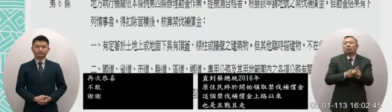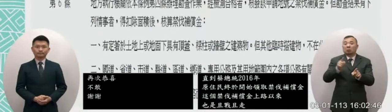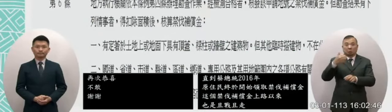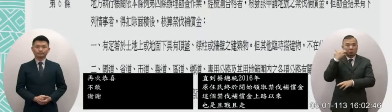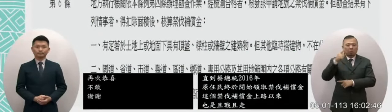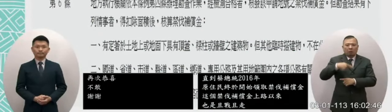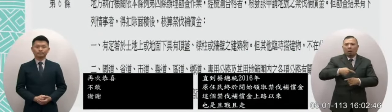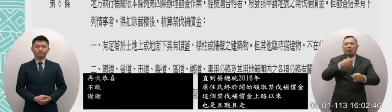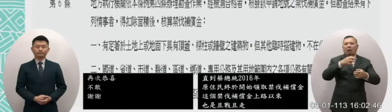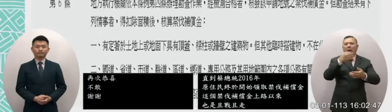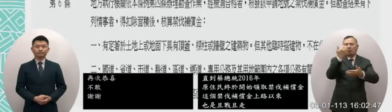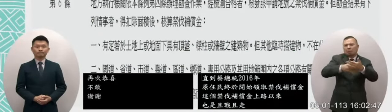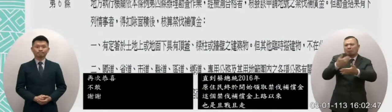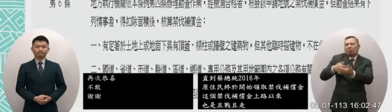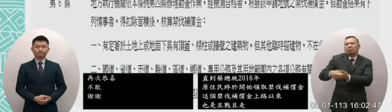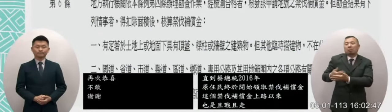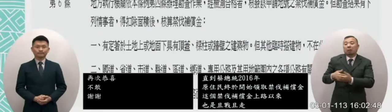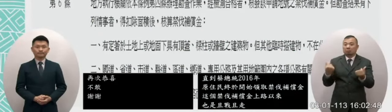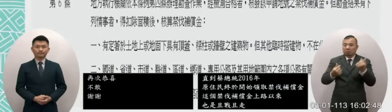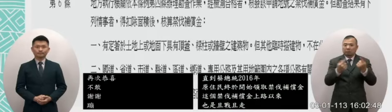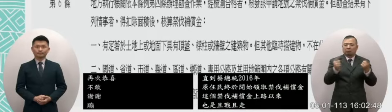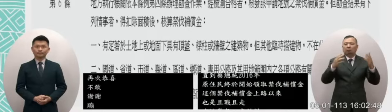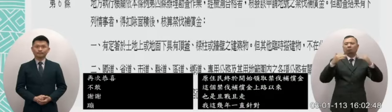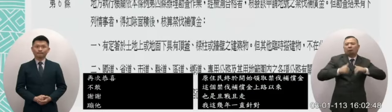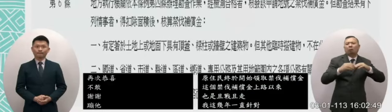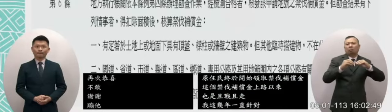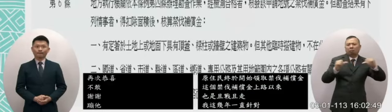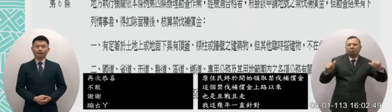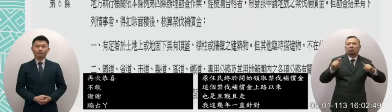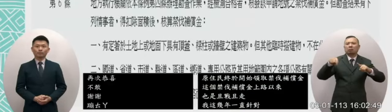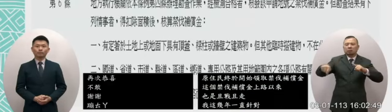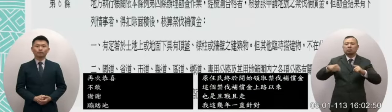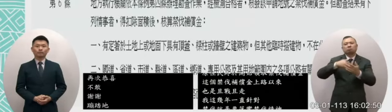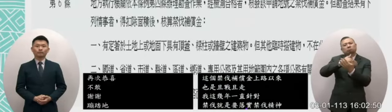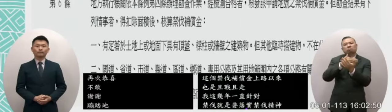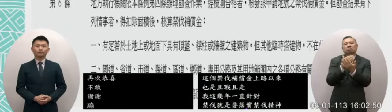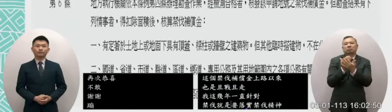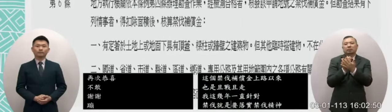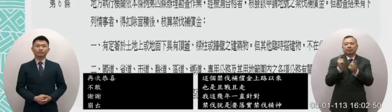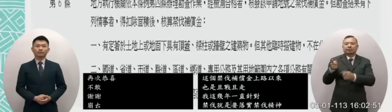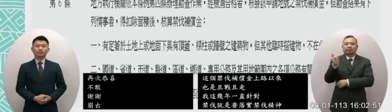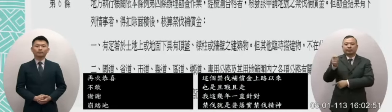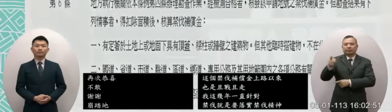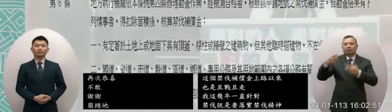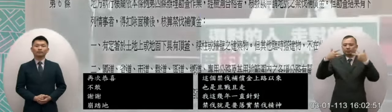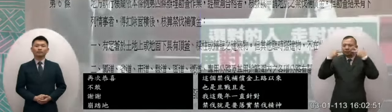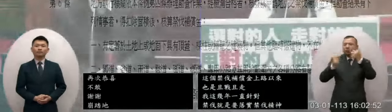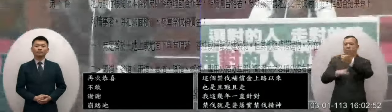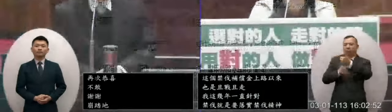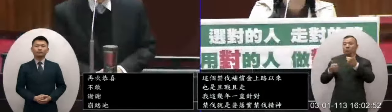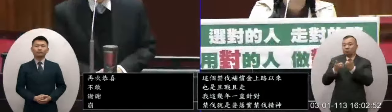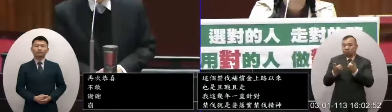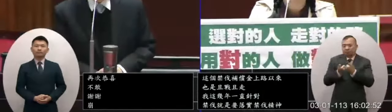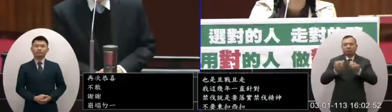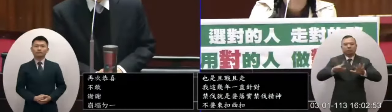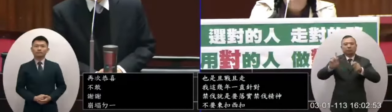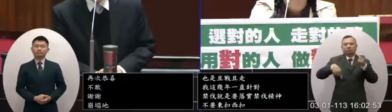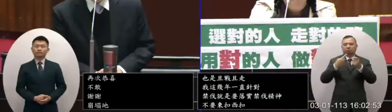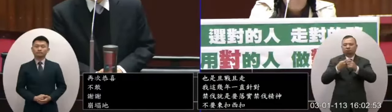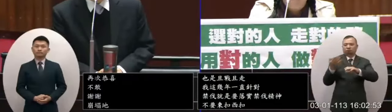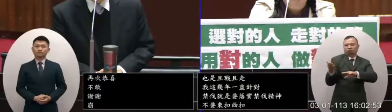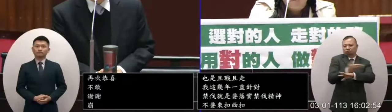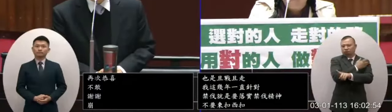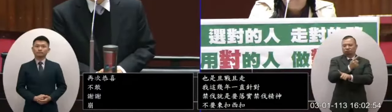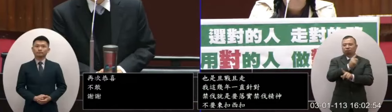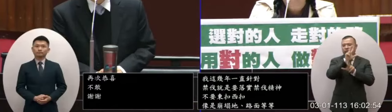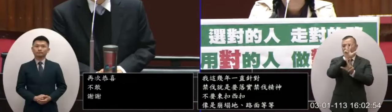这些崩塌地路面等等。那非常谢谢原民会在今年度已经正式上路，就是会落实禁伐精